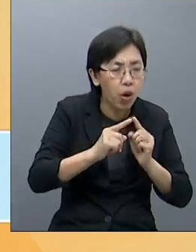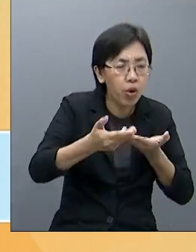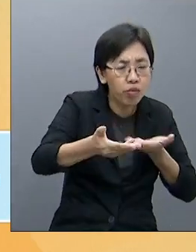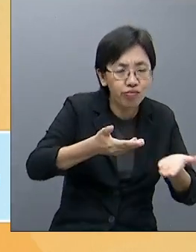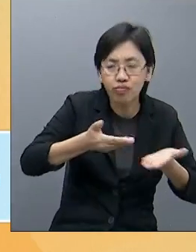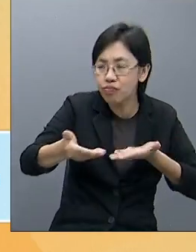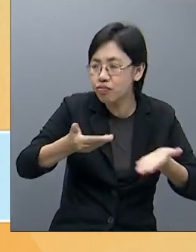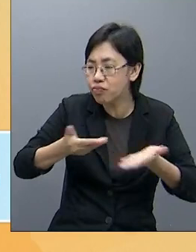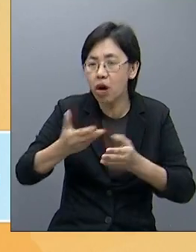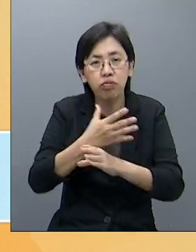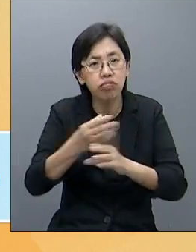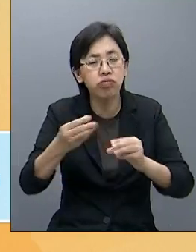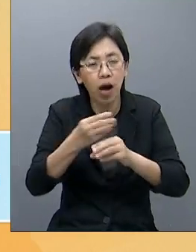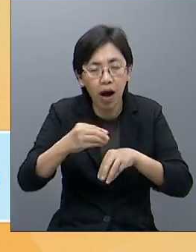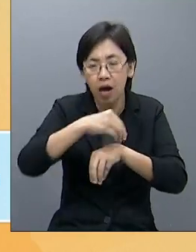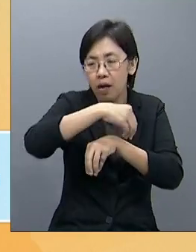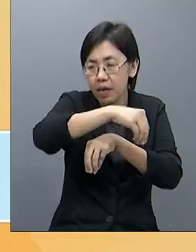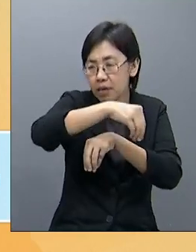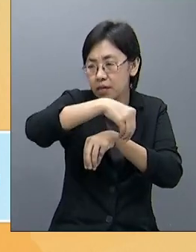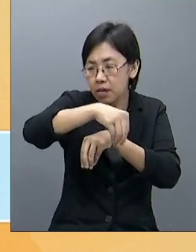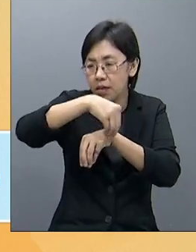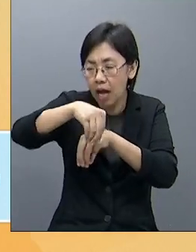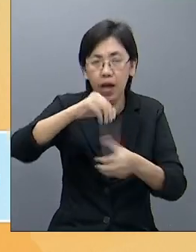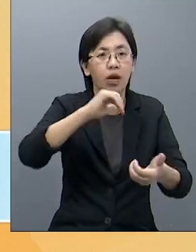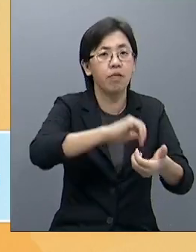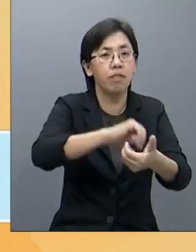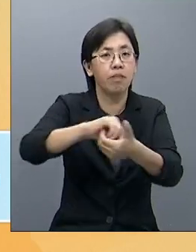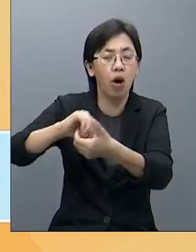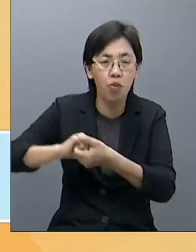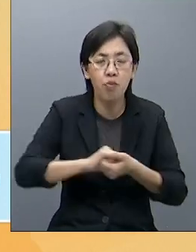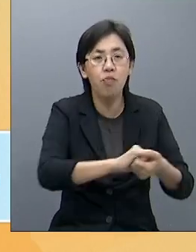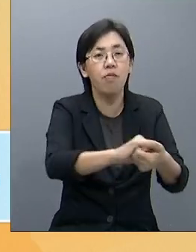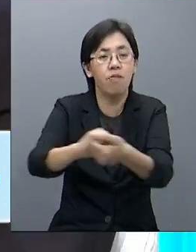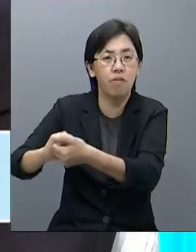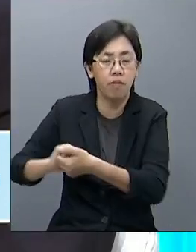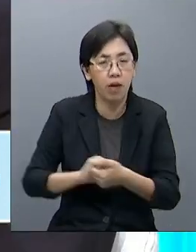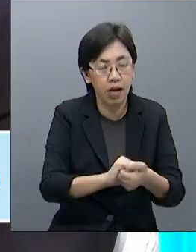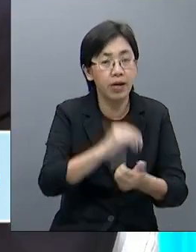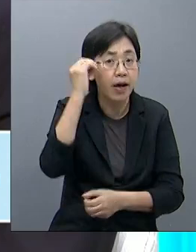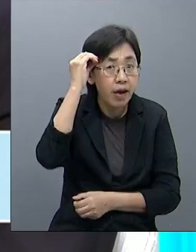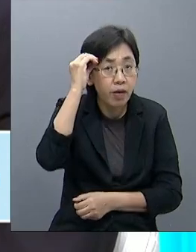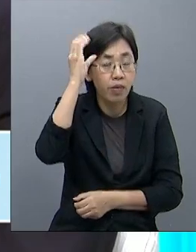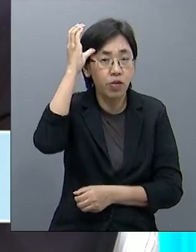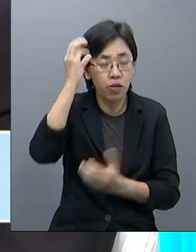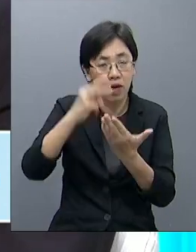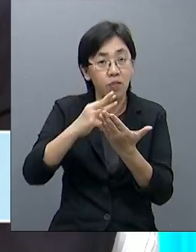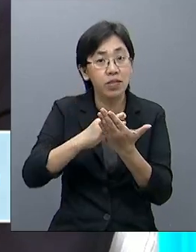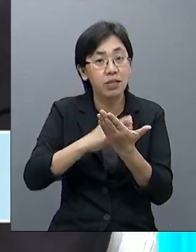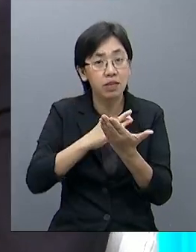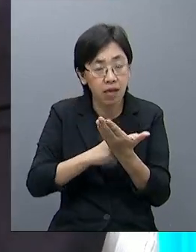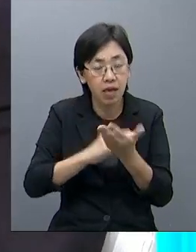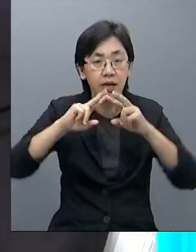แล้วก็สร้างเคืขาย สนั่งความรมมอ รวมกันเพื่อผลัดันให้องคความรู้ ผลงานวจัเชงสังคมเหล่านี้